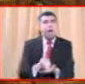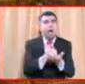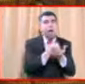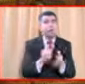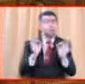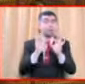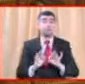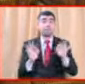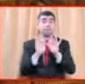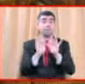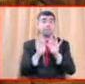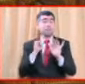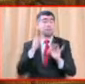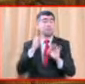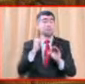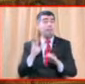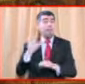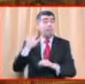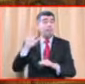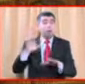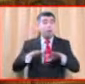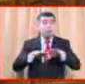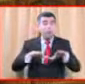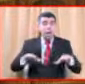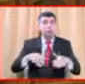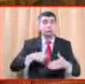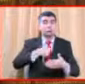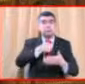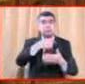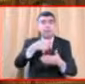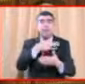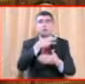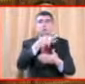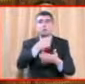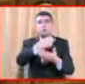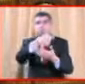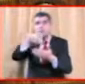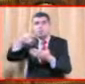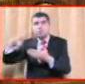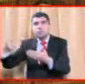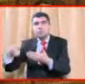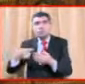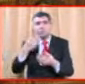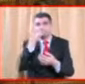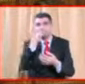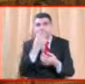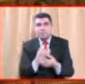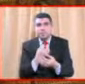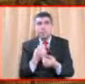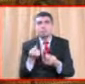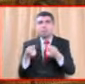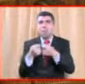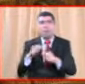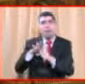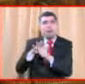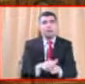سبق لها أن تلقت وعودا بحصولها على بقعة أرضية، وبالتالي إزالة وتفادي حالات الاستياء والتذمر التي